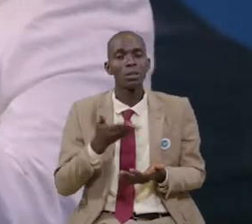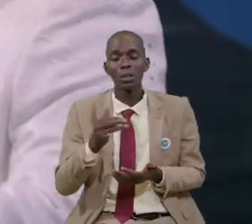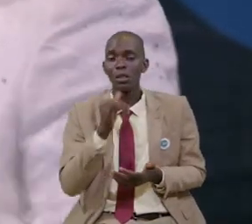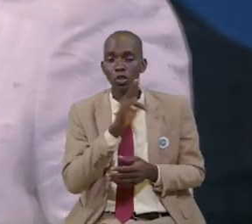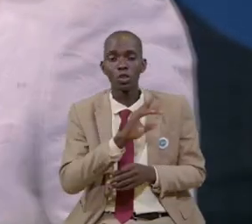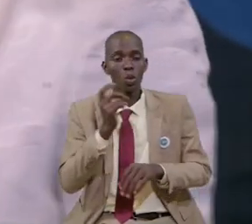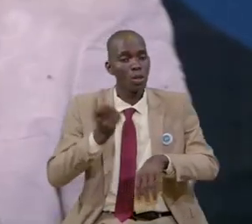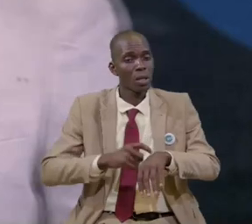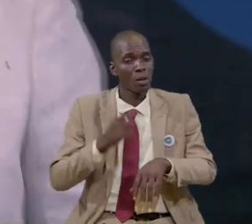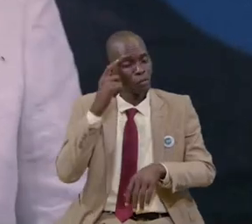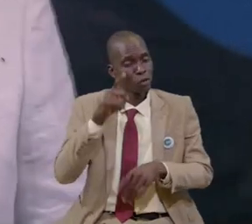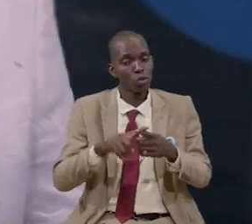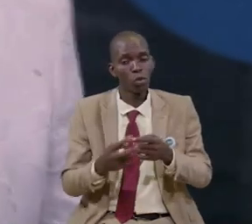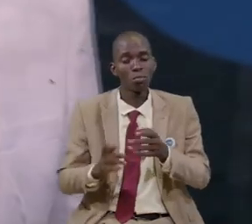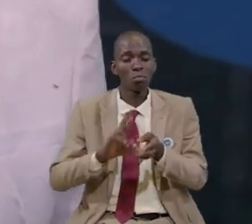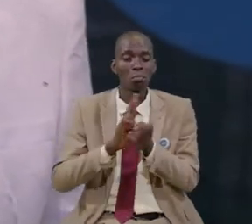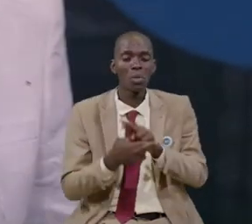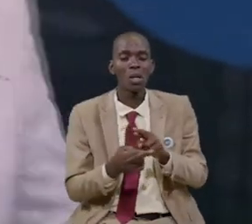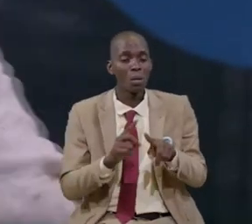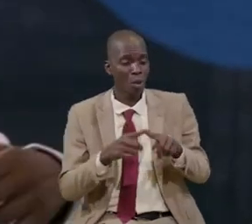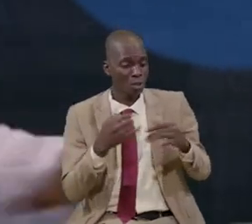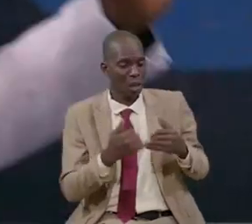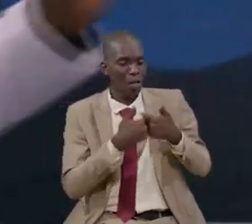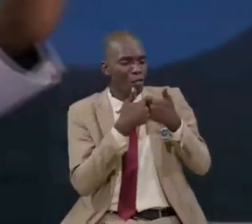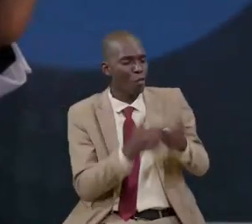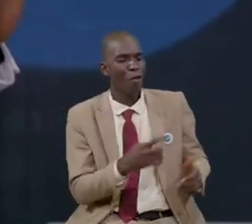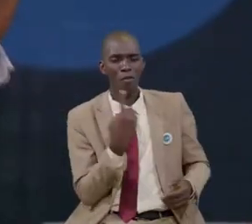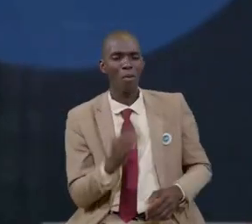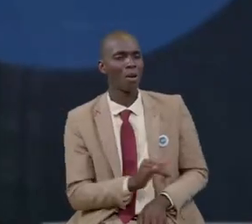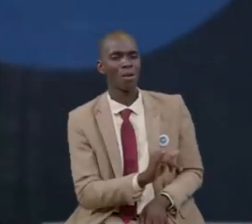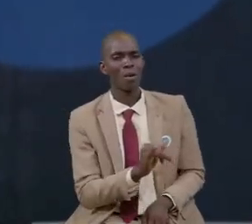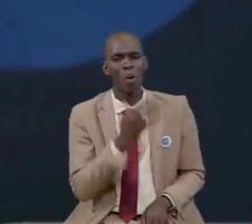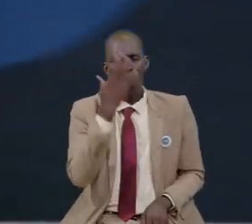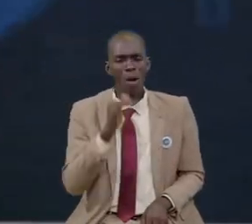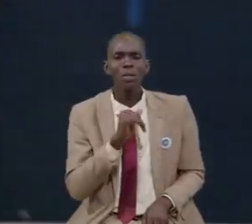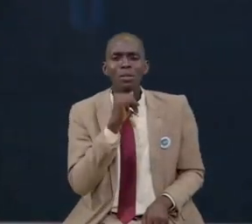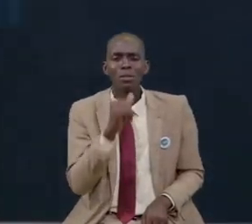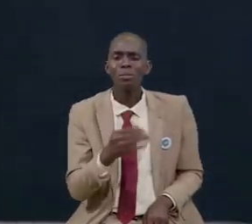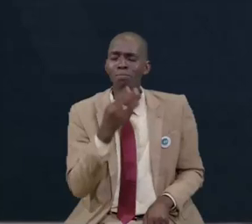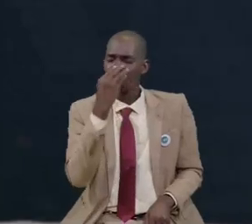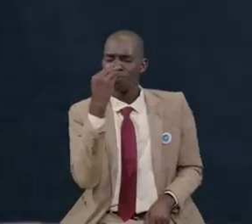se repentir. Et tu seras perdu pour toujours. N'est-ce pas mieux de rejeter